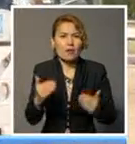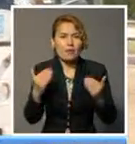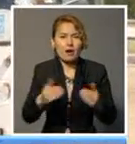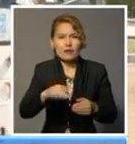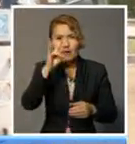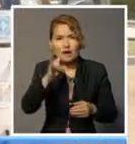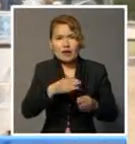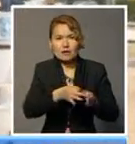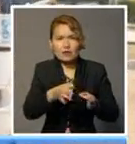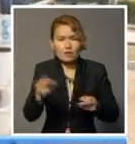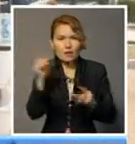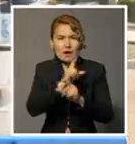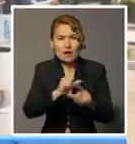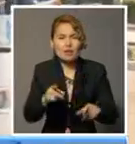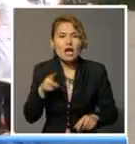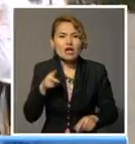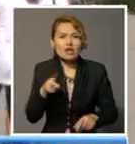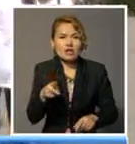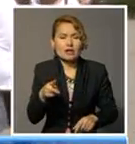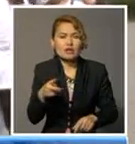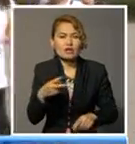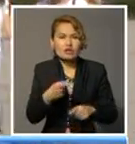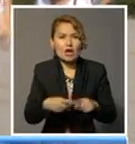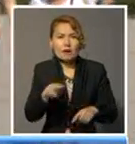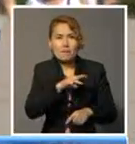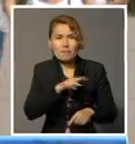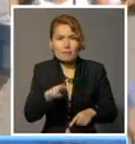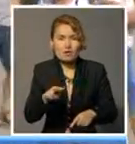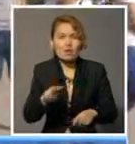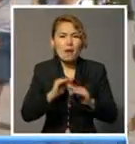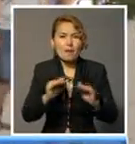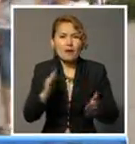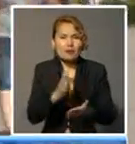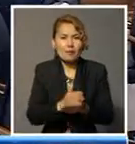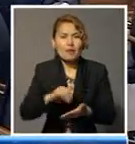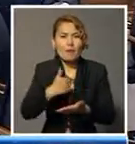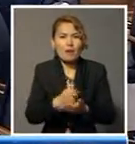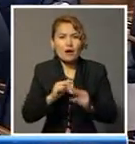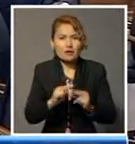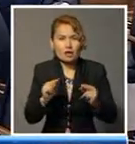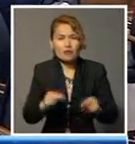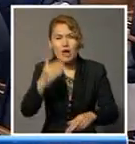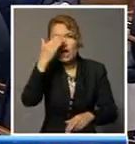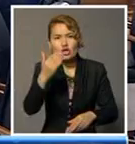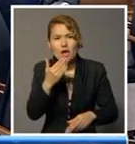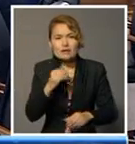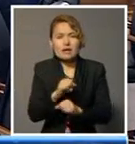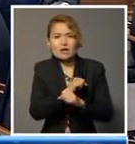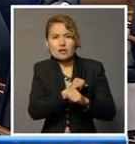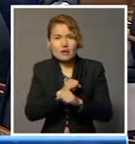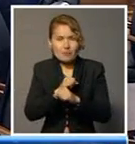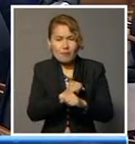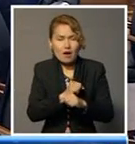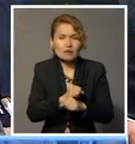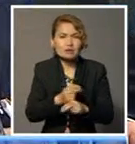еліміз бойынша мектеп жасындағы 2,5 миллиондай бала бар. Бүгін үкімет отырысында еліміздің бас мұғалімі олардың жазғы демалысын тиімді ұйымдастыру